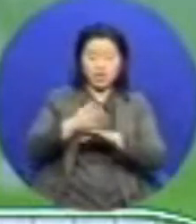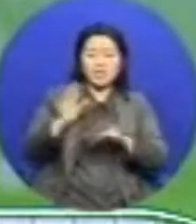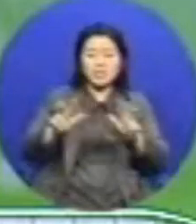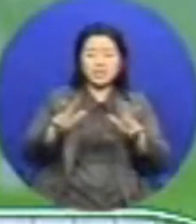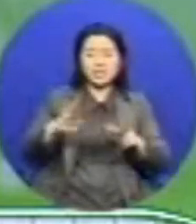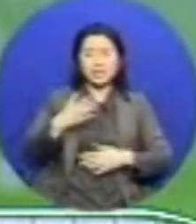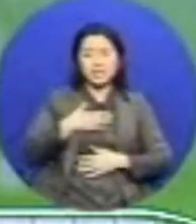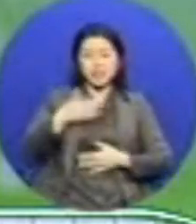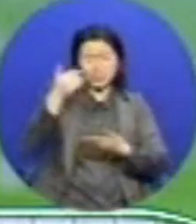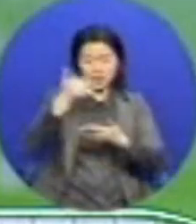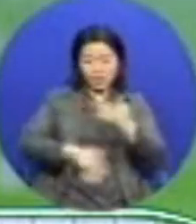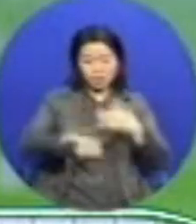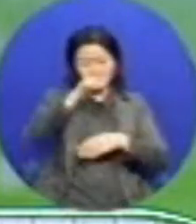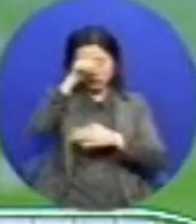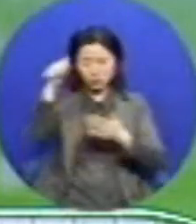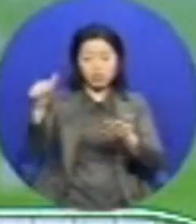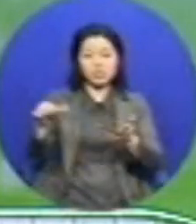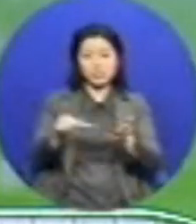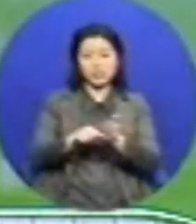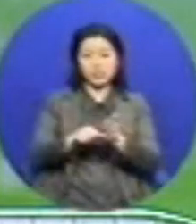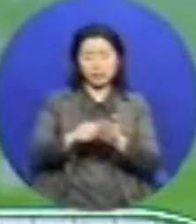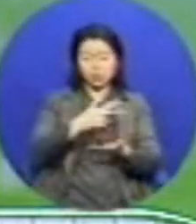더욱 헌신할 것을 서운합니다